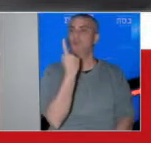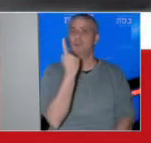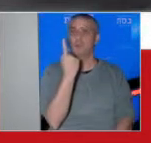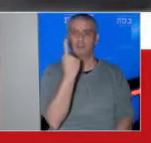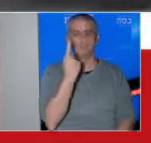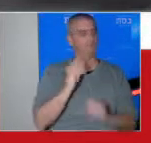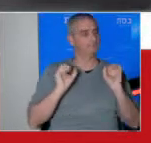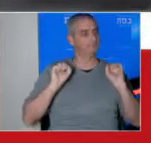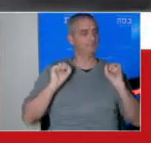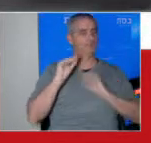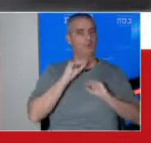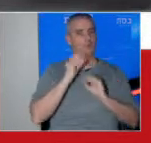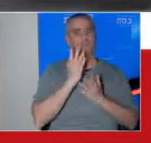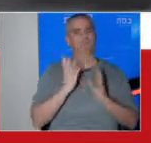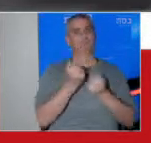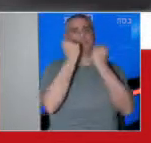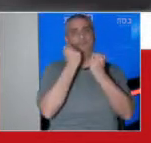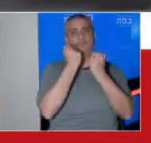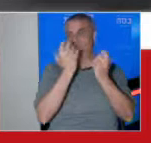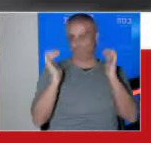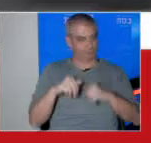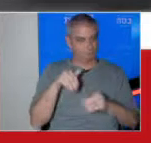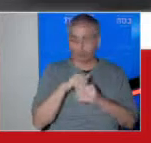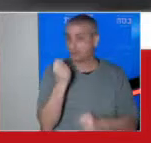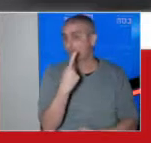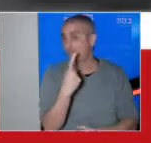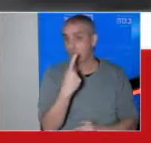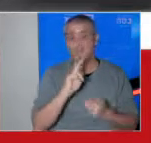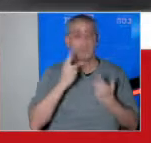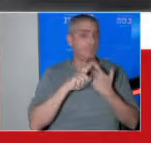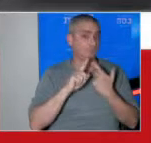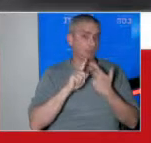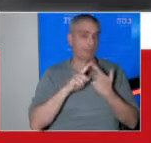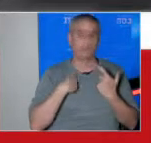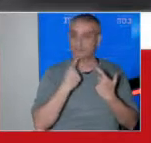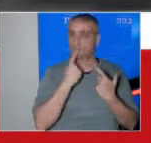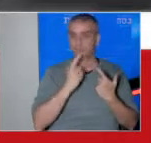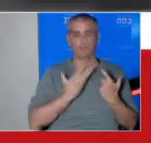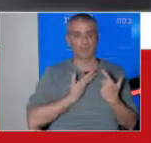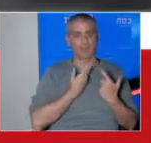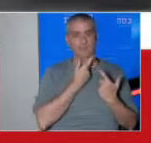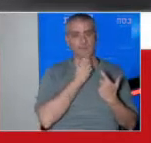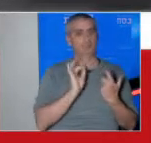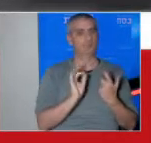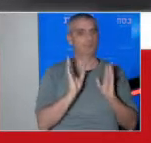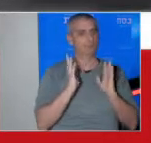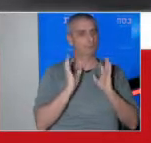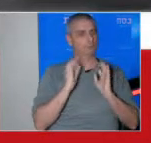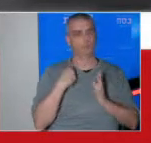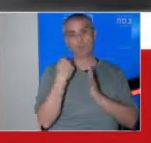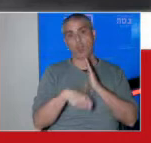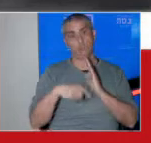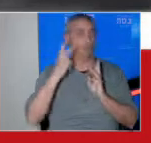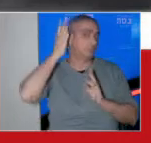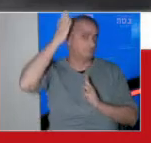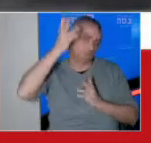מצילים את המועדון מחדלות פיראון שאנחנו עלולים להגיע אליו בתוך כשבוע, ופעם שנייה אנחנו מראים דמי רצינות מאוד משמעותיים לאותו רוכש